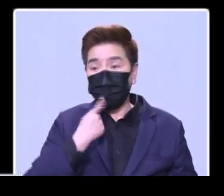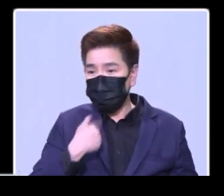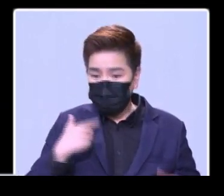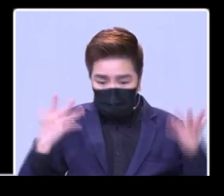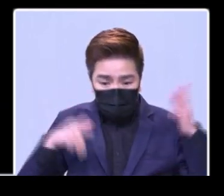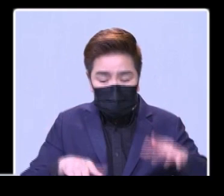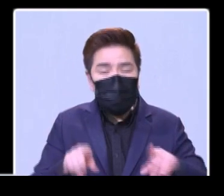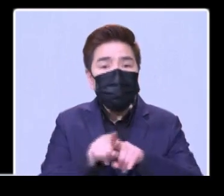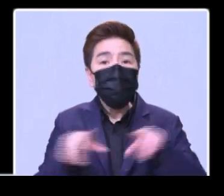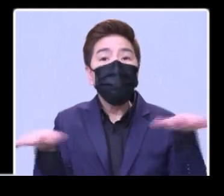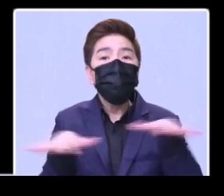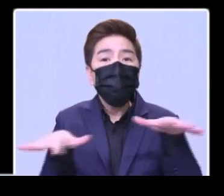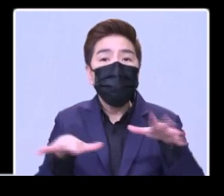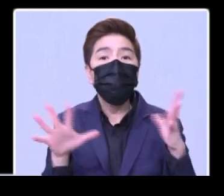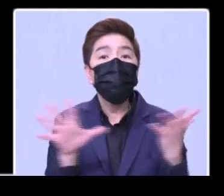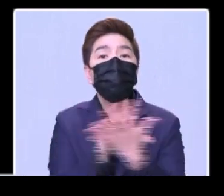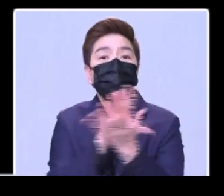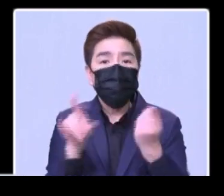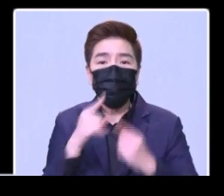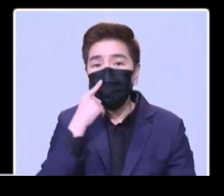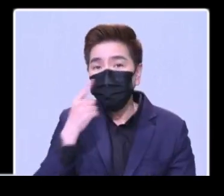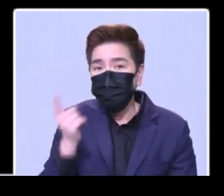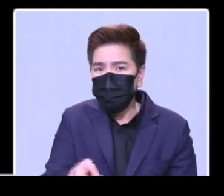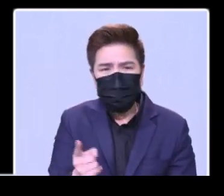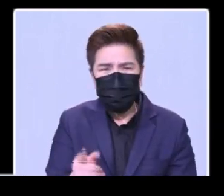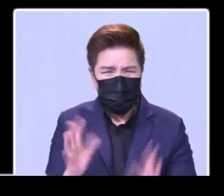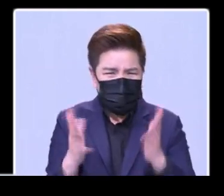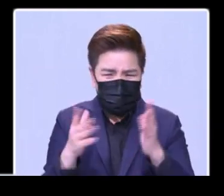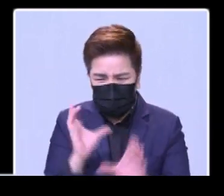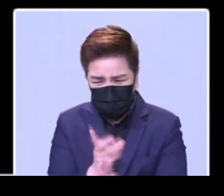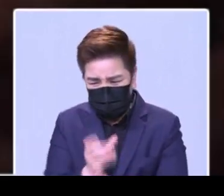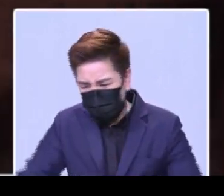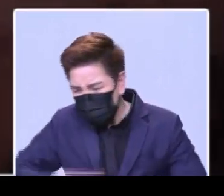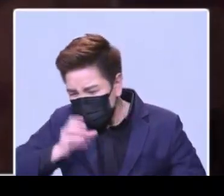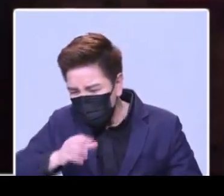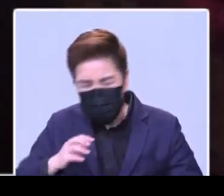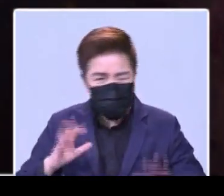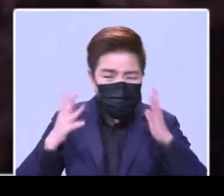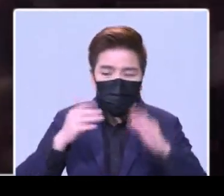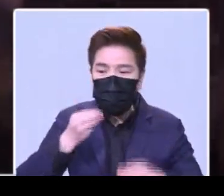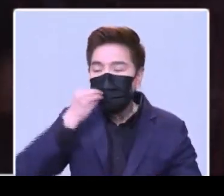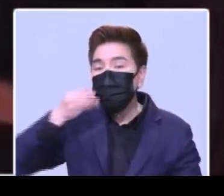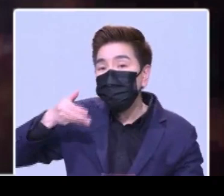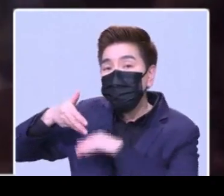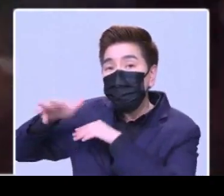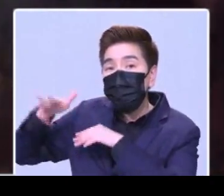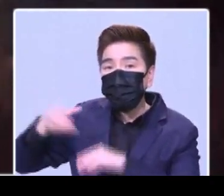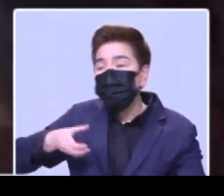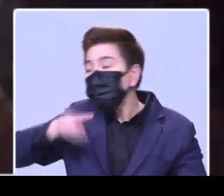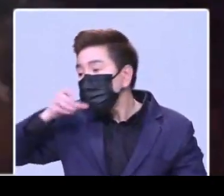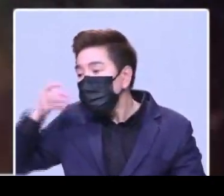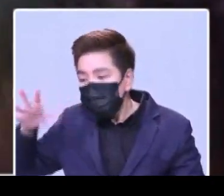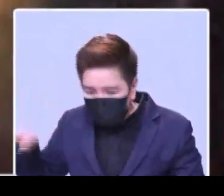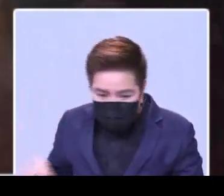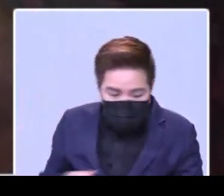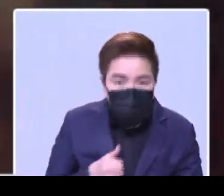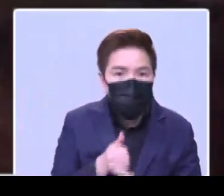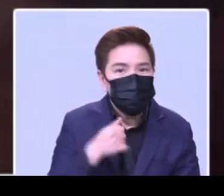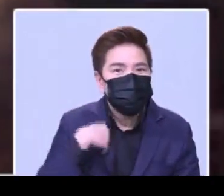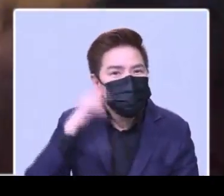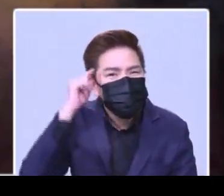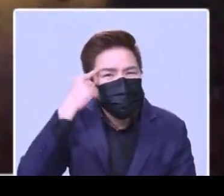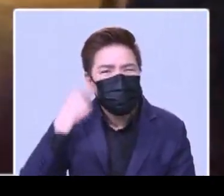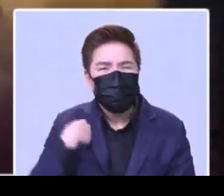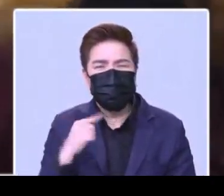านสังสรรค์ประเพณีลื่นเลงธรรมดาไม่มีแอลกอฮอล์กินมาจากข้างนอกหรือเปล่าไม่รู้ไงคือดิฉันเ